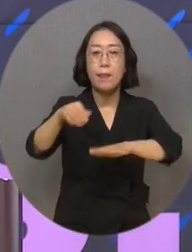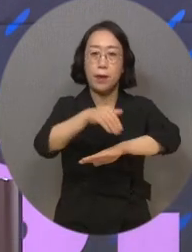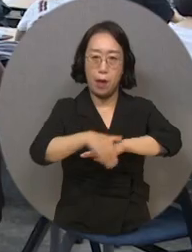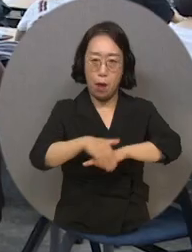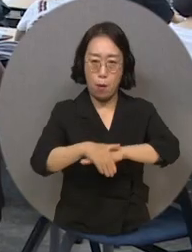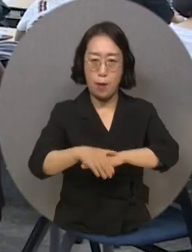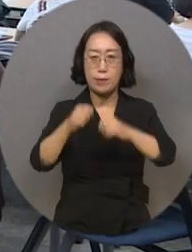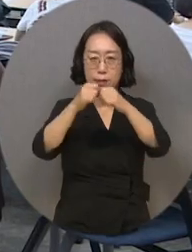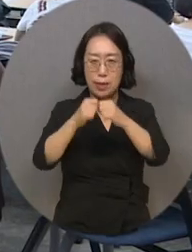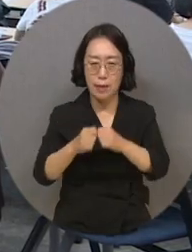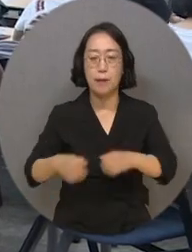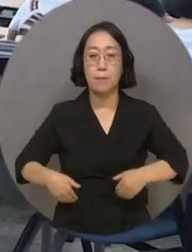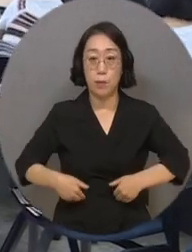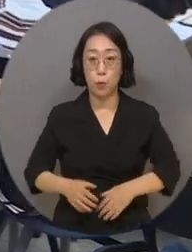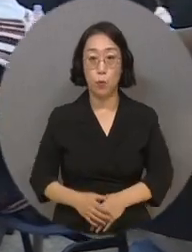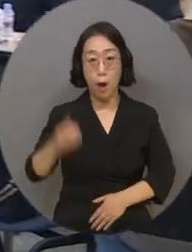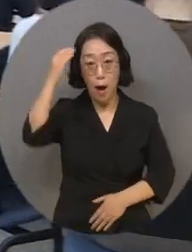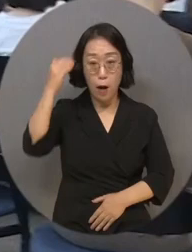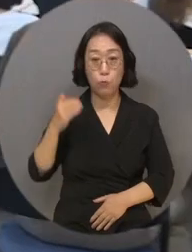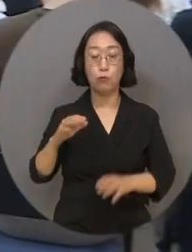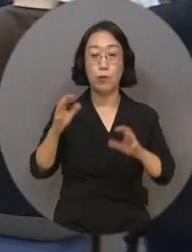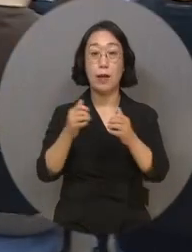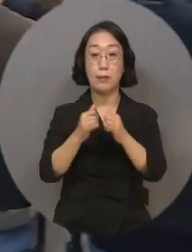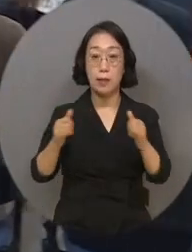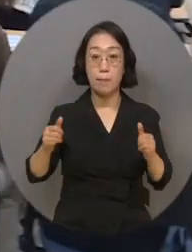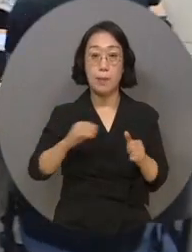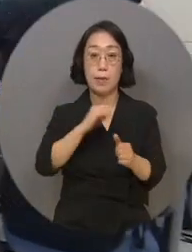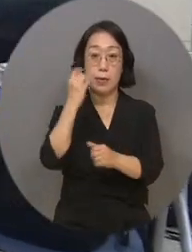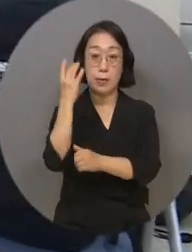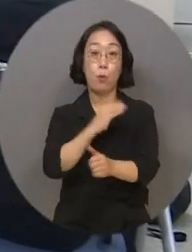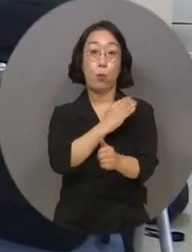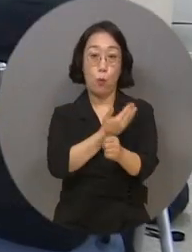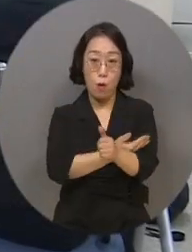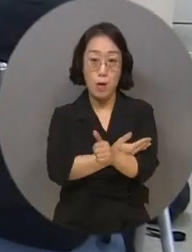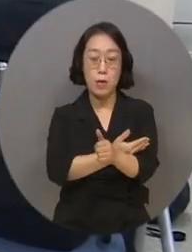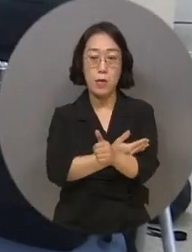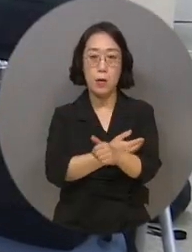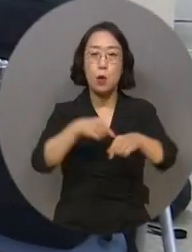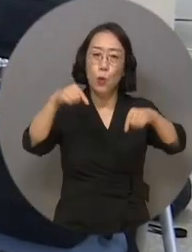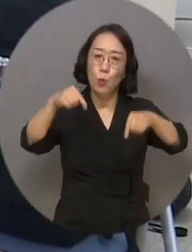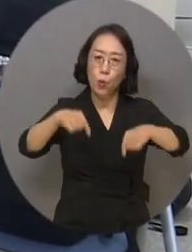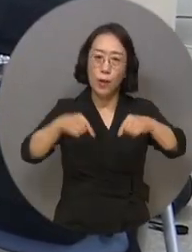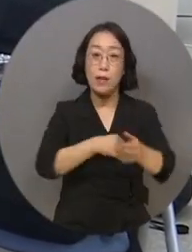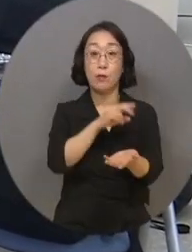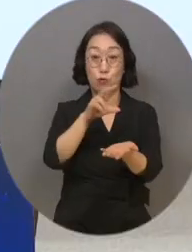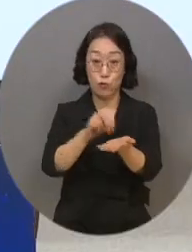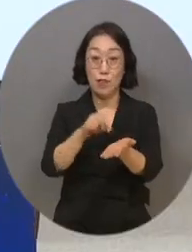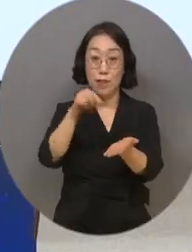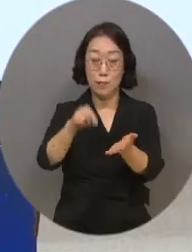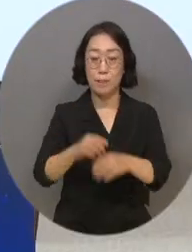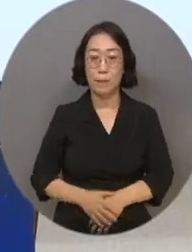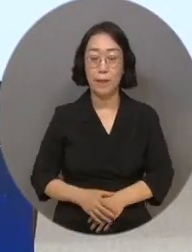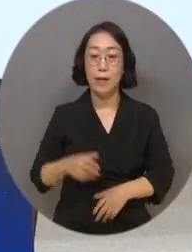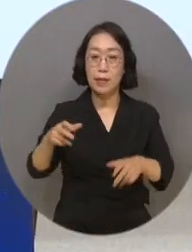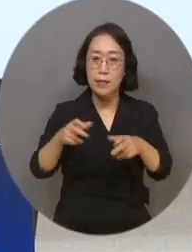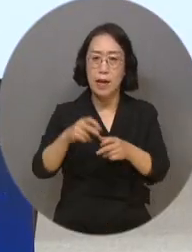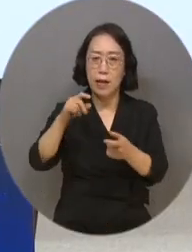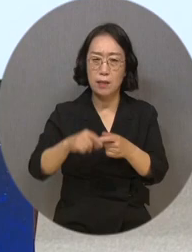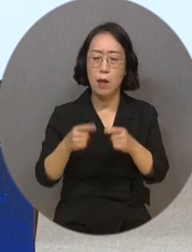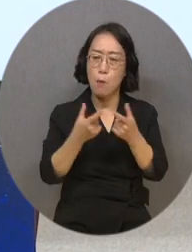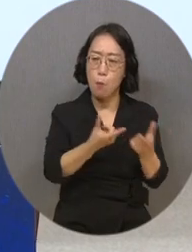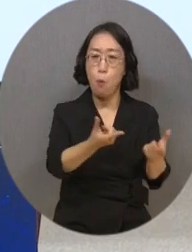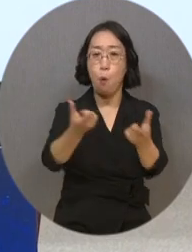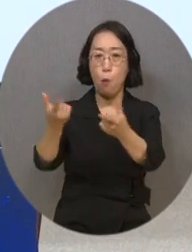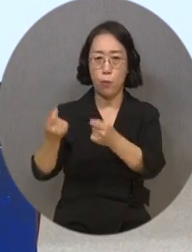합니다. 대한민국 국민으로서의 기본권을 논하다를 주제로 열린 이번 대회에서는 장애에 대한